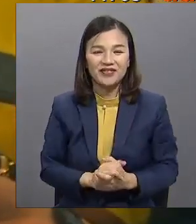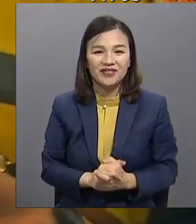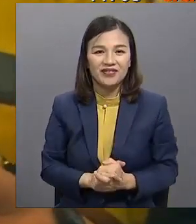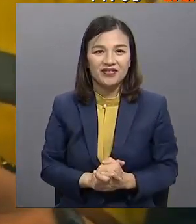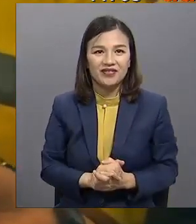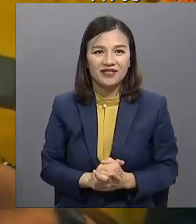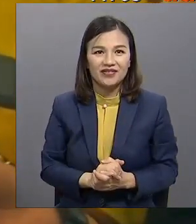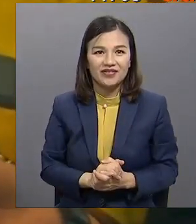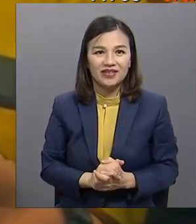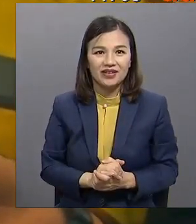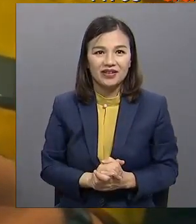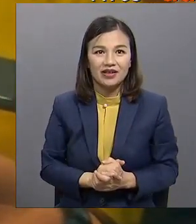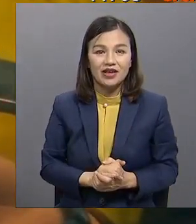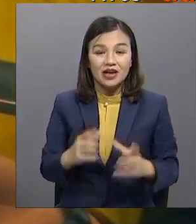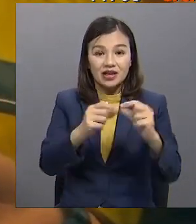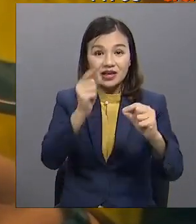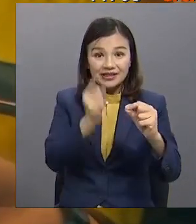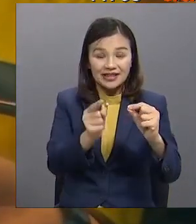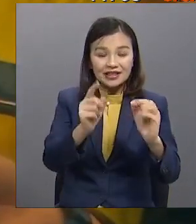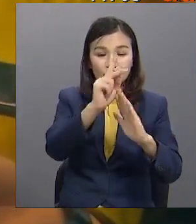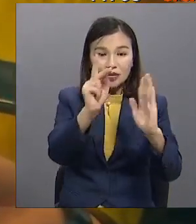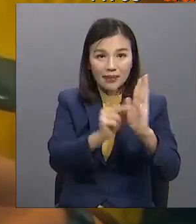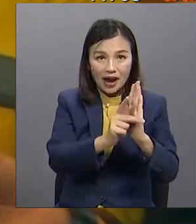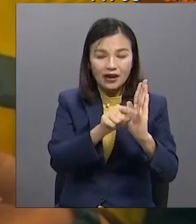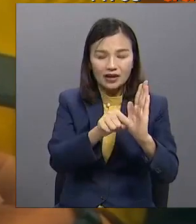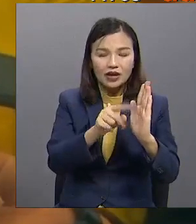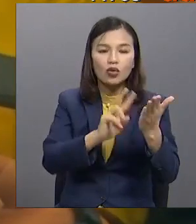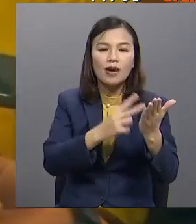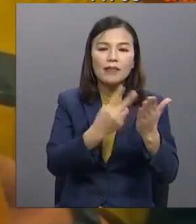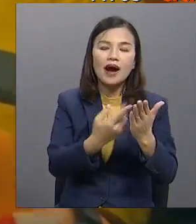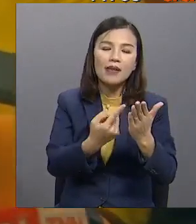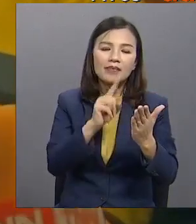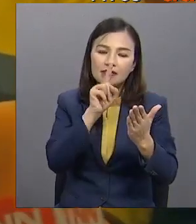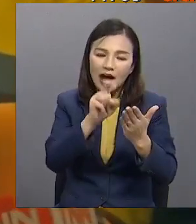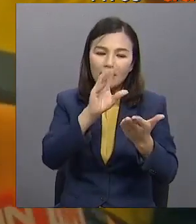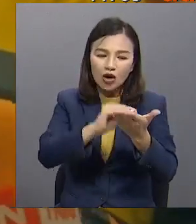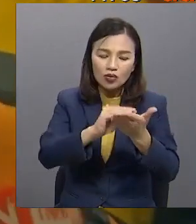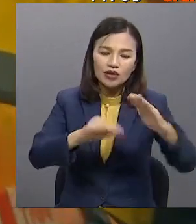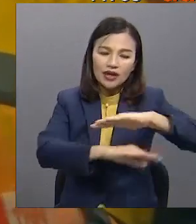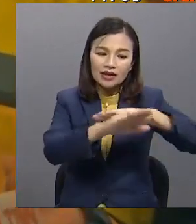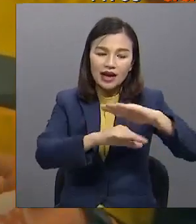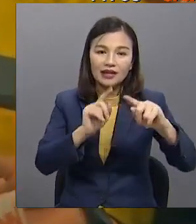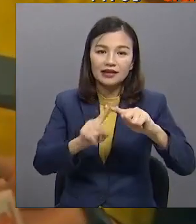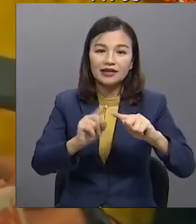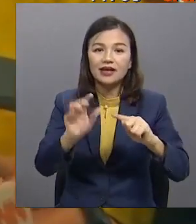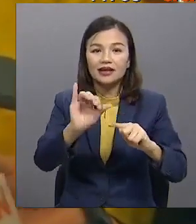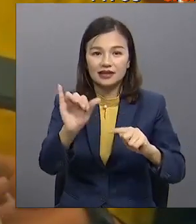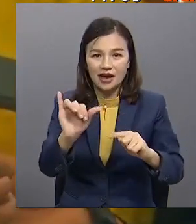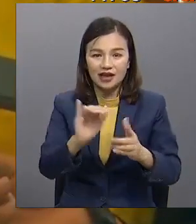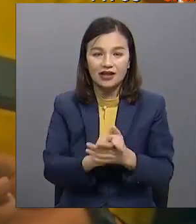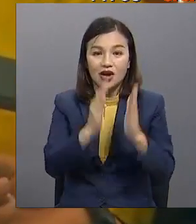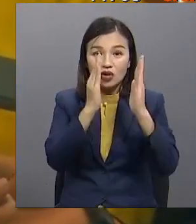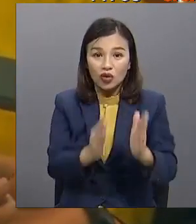ข้อเท็จจริงทั้งหลายเนี่ยก็อาจจะยังไม่ได้มีการไต่สวนสอบสวนเพราะนั้นศาลคงจะต้องให้ผู้ที่ถูกกล่าวห